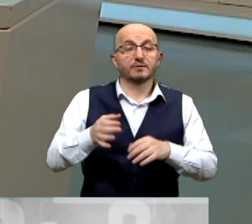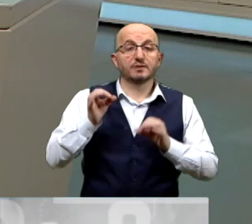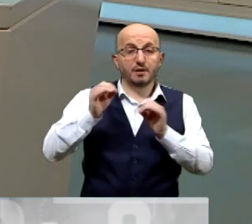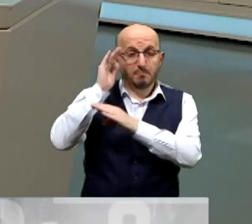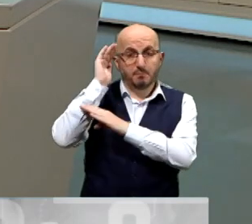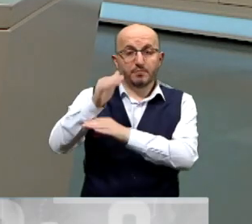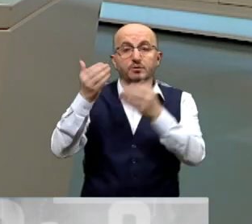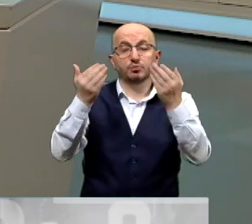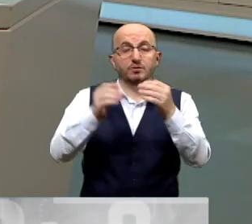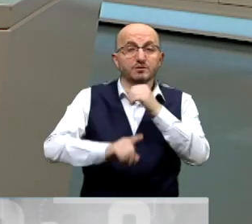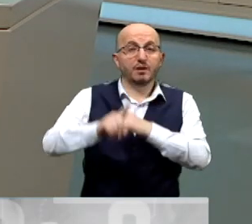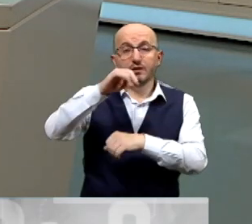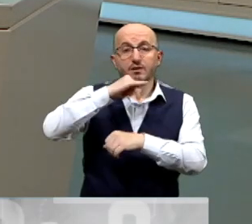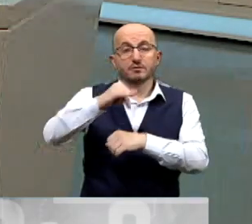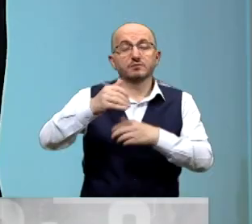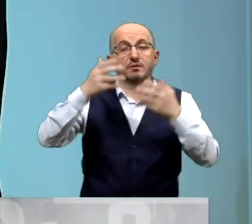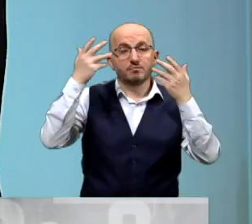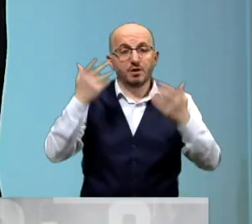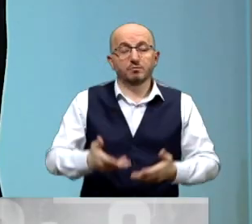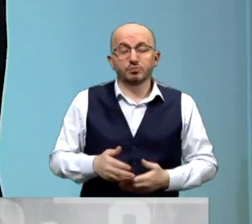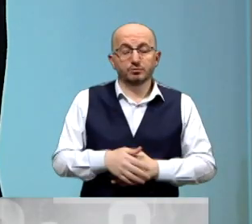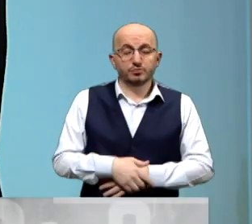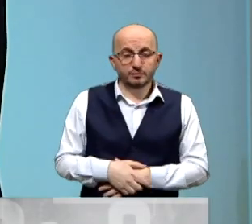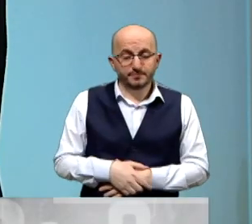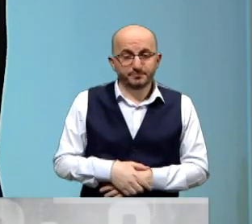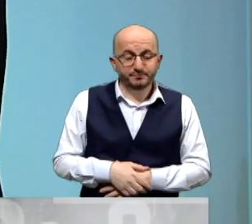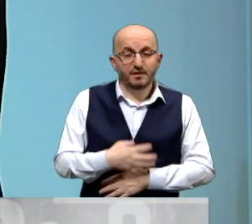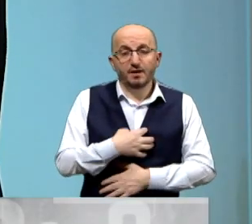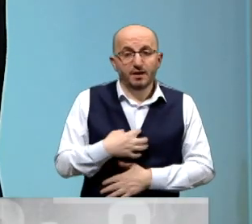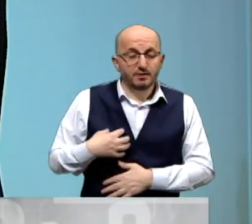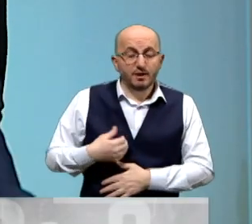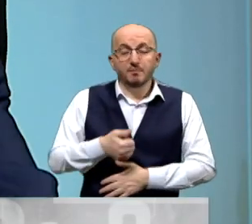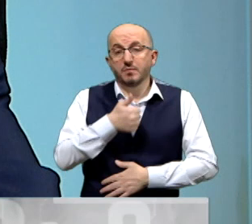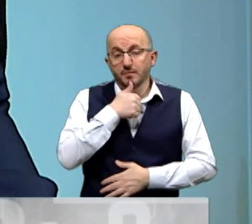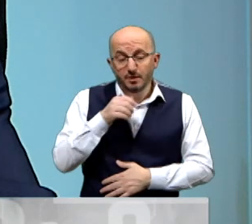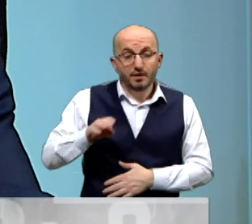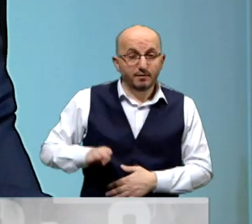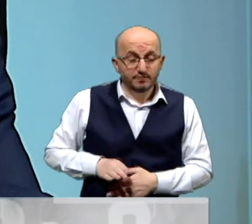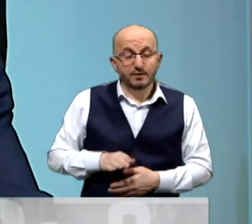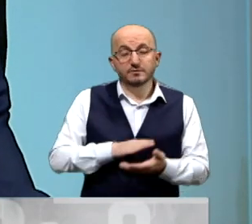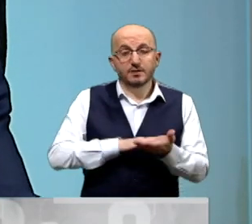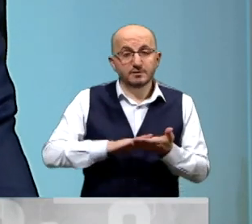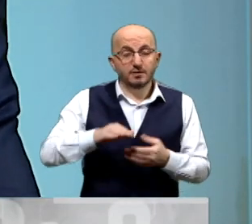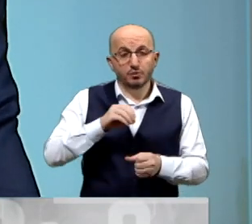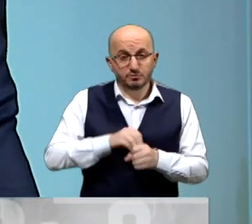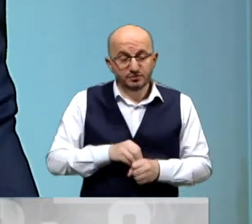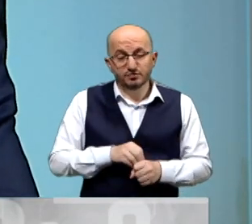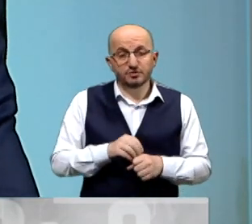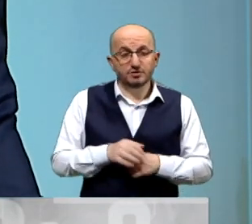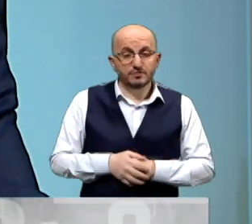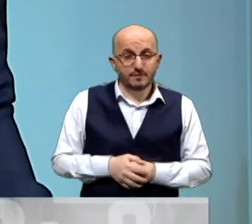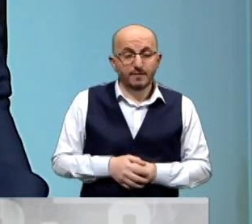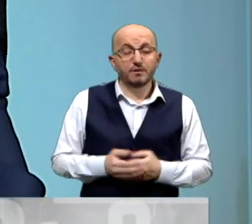Allah katında makbuldür Bu bakımdan anne baba evladına ıslah olması için düzelmesi için